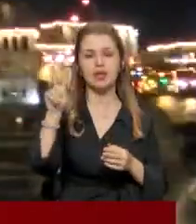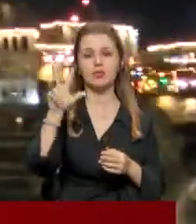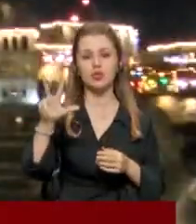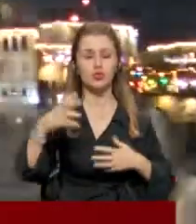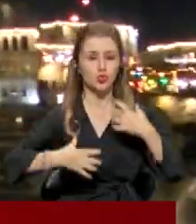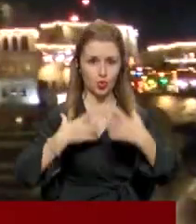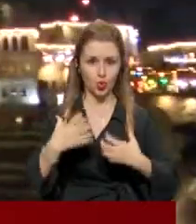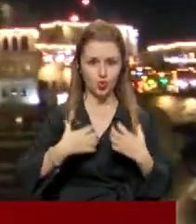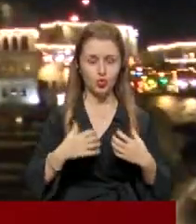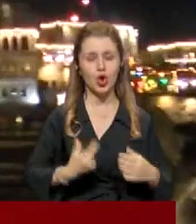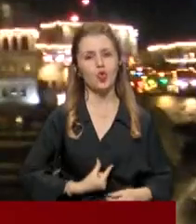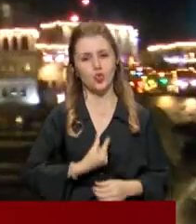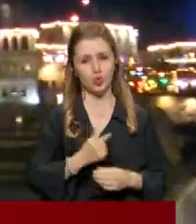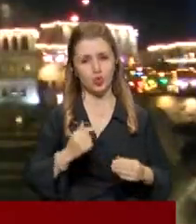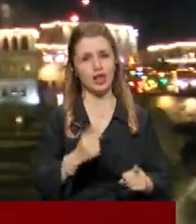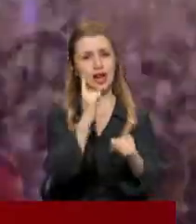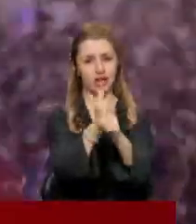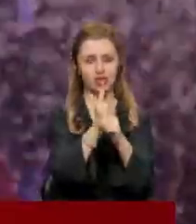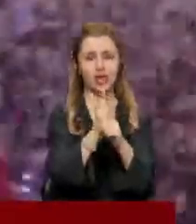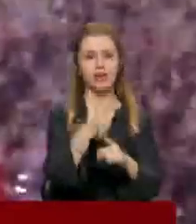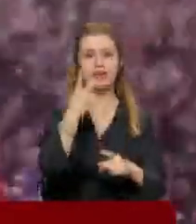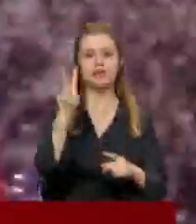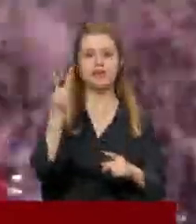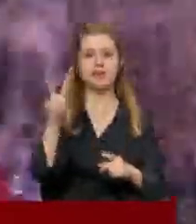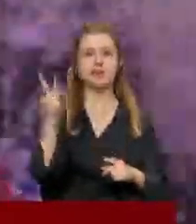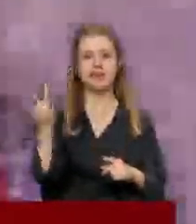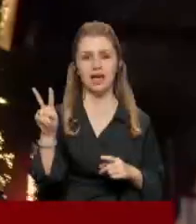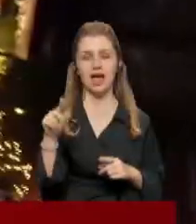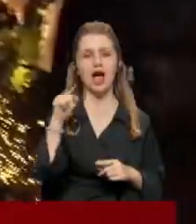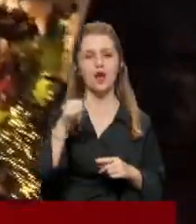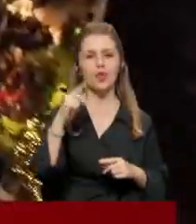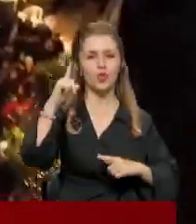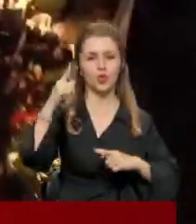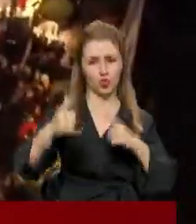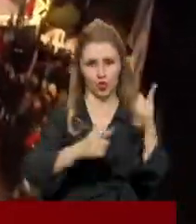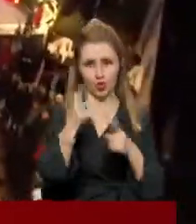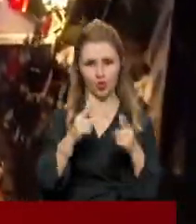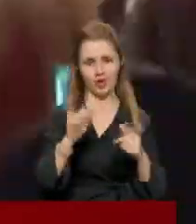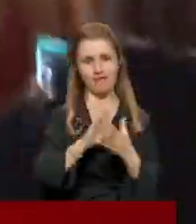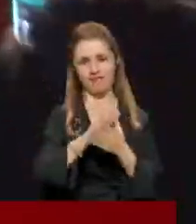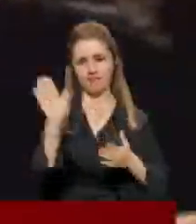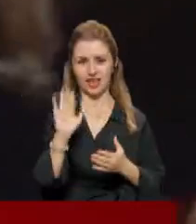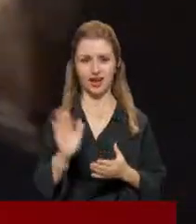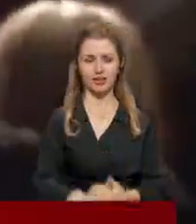2023 coşkuyla, umutla karşılandı. 2022'ye bu görüntülerle veda edildi.